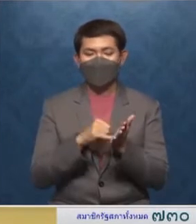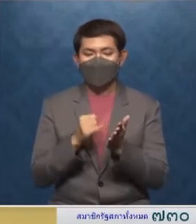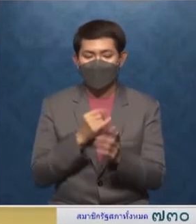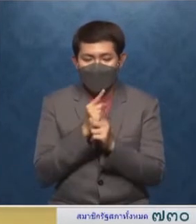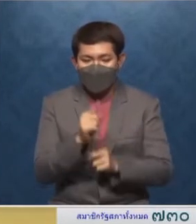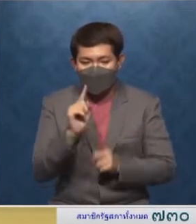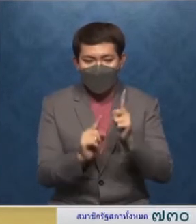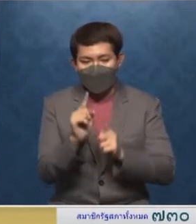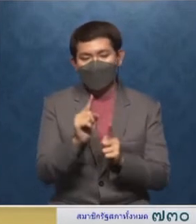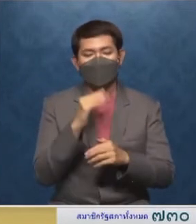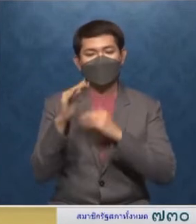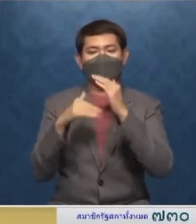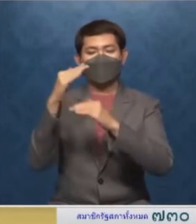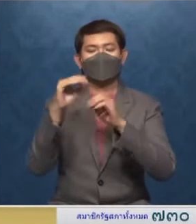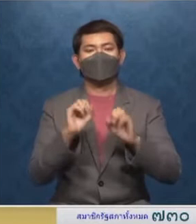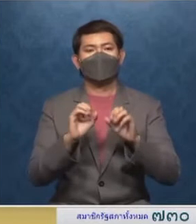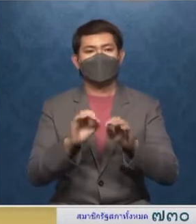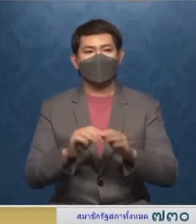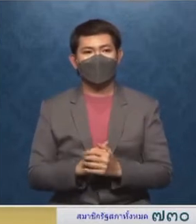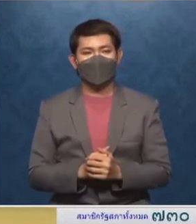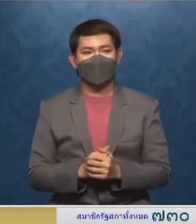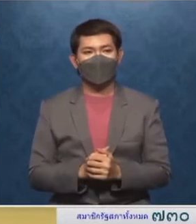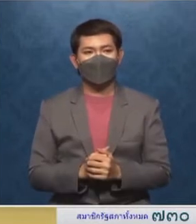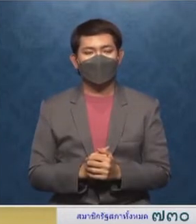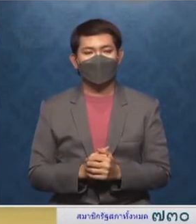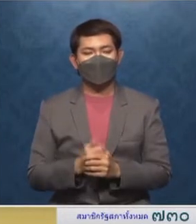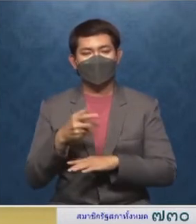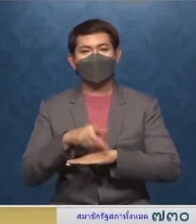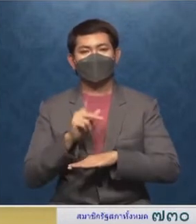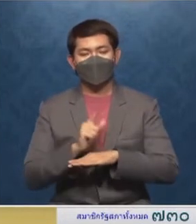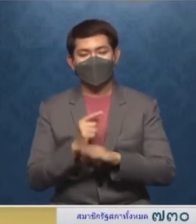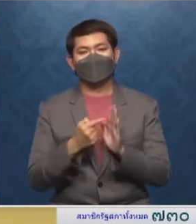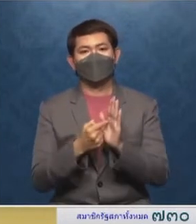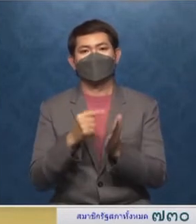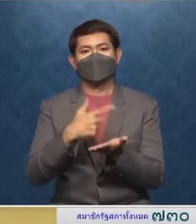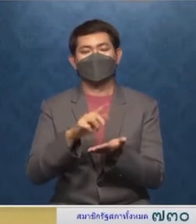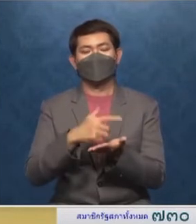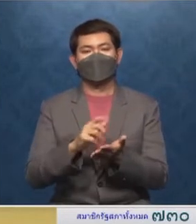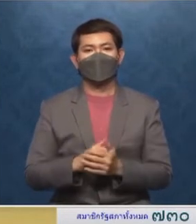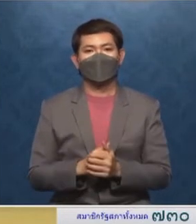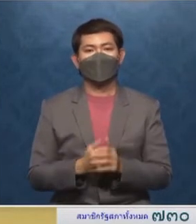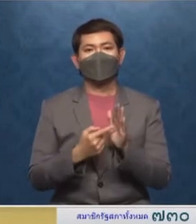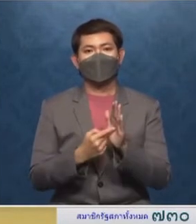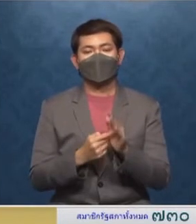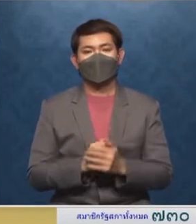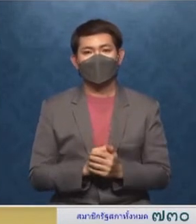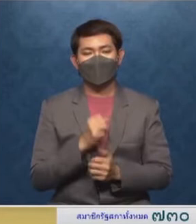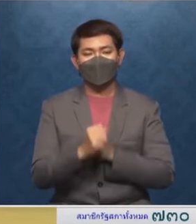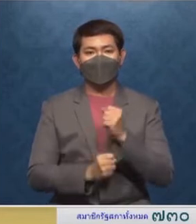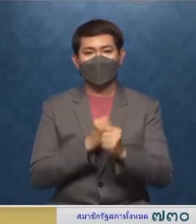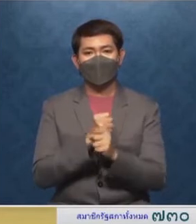มินผลนะครับผมขออนุญาตท่านประธานยกตัวอย่างนะครับอย่างช่วงอายุ 1-3 ปี